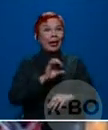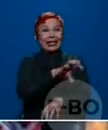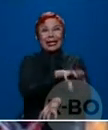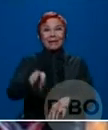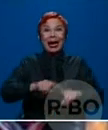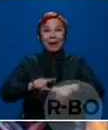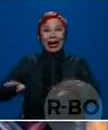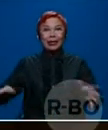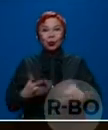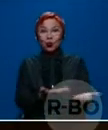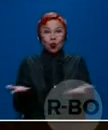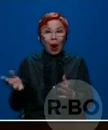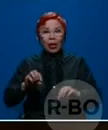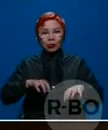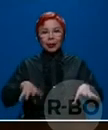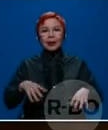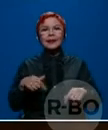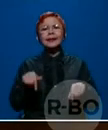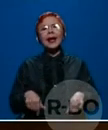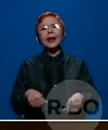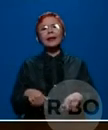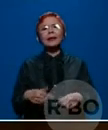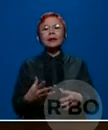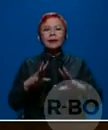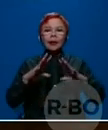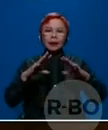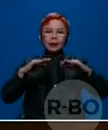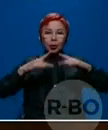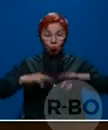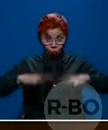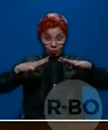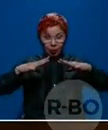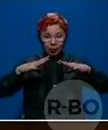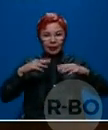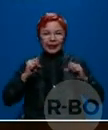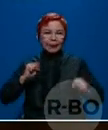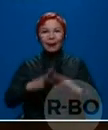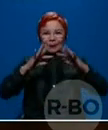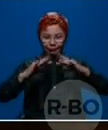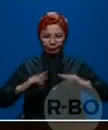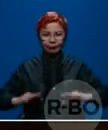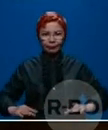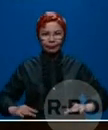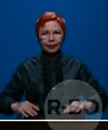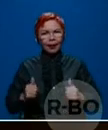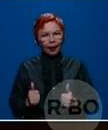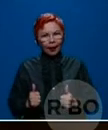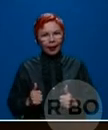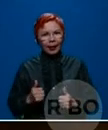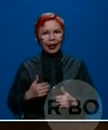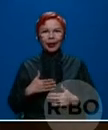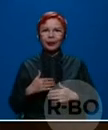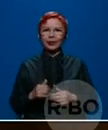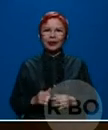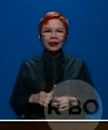3 minggu tenggelam sekarang Hanya berjam-jam saja karena sudah kami kerjakan Jadi kami bukan melakukan fisik untukingkirkan